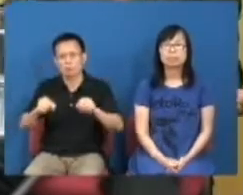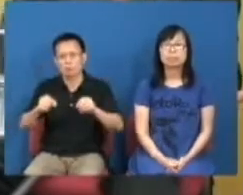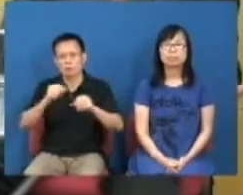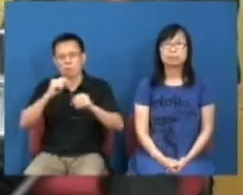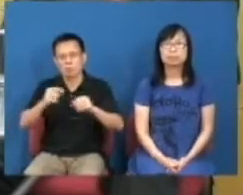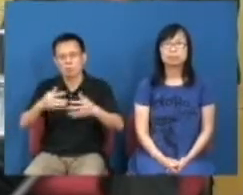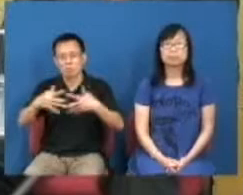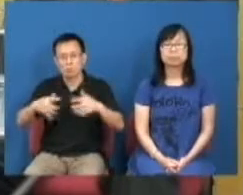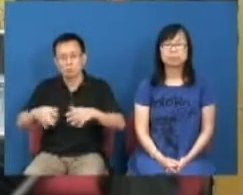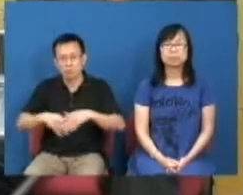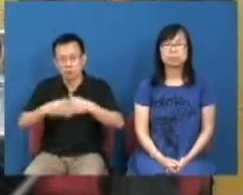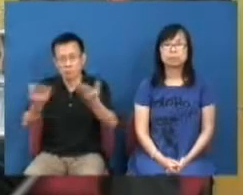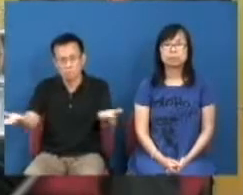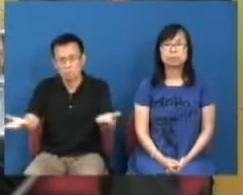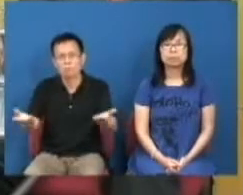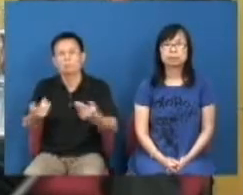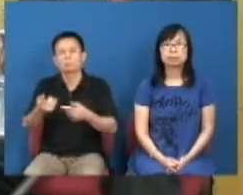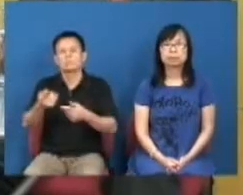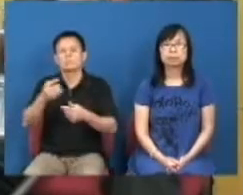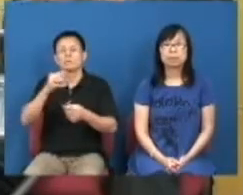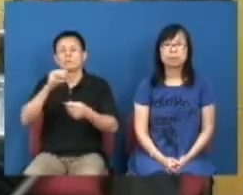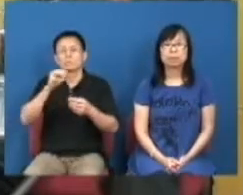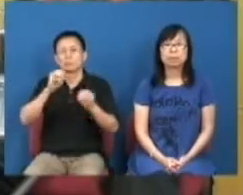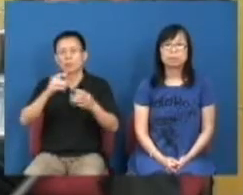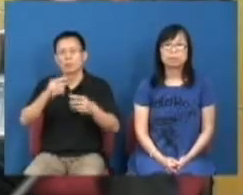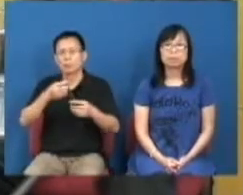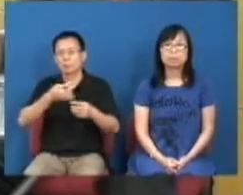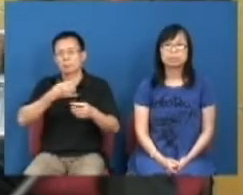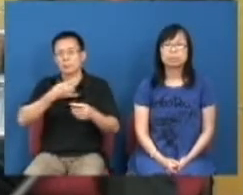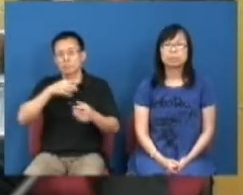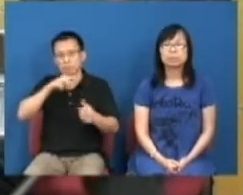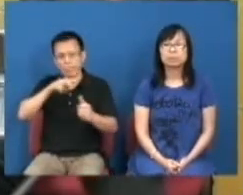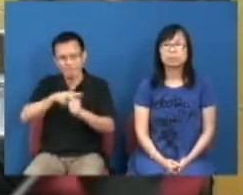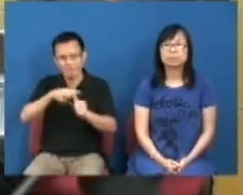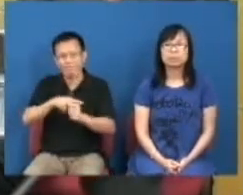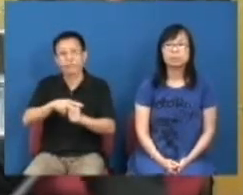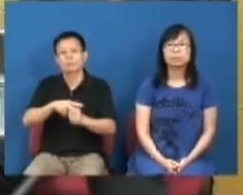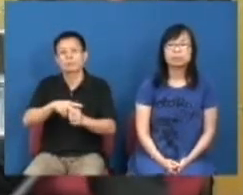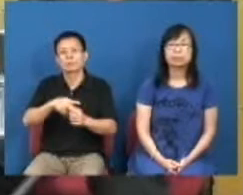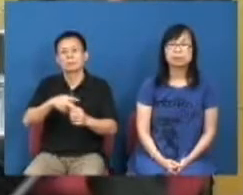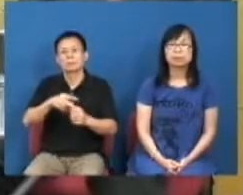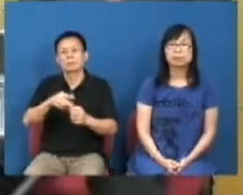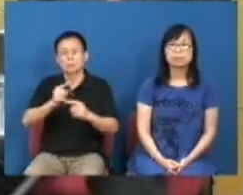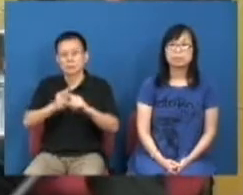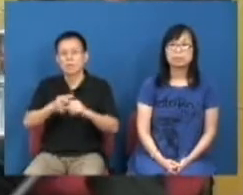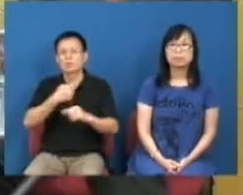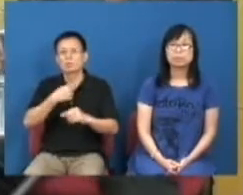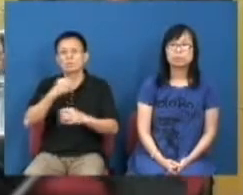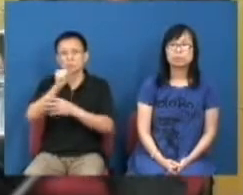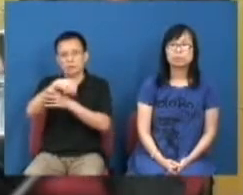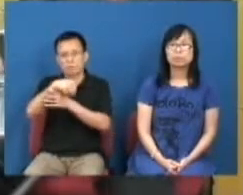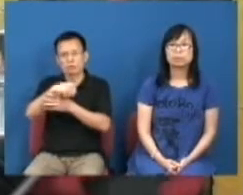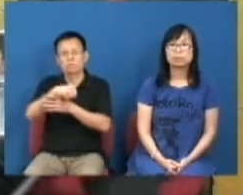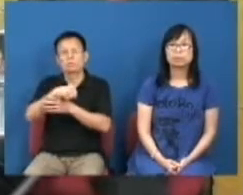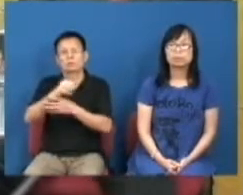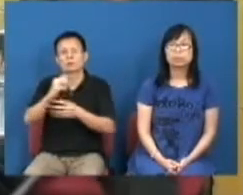件事嚟講，其實就係唔係一定要強制，其實都應該係自願㗎。咁